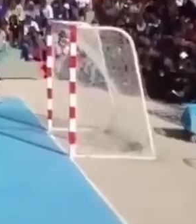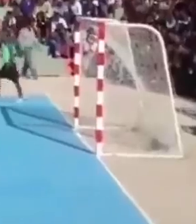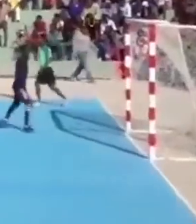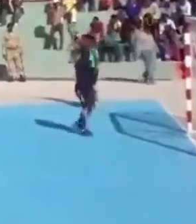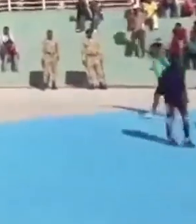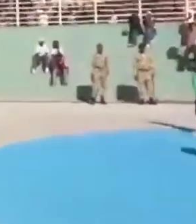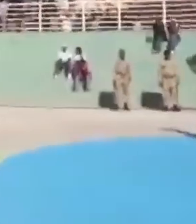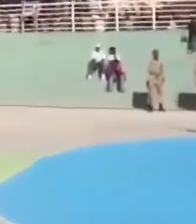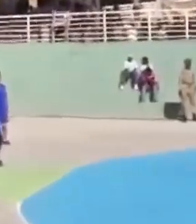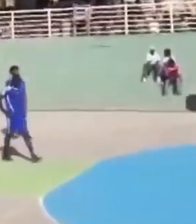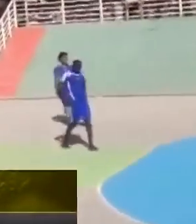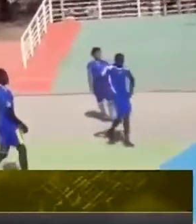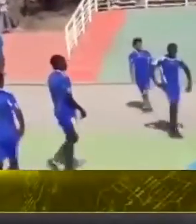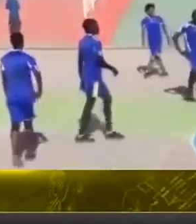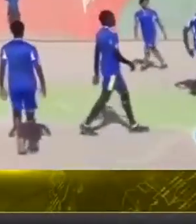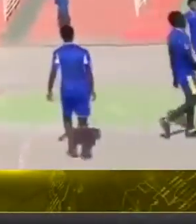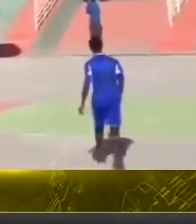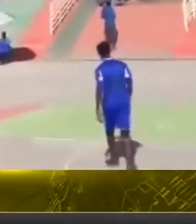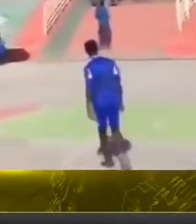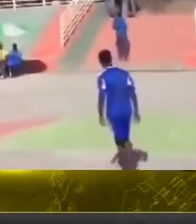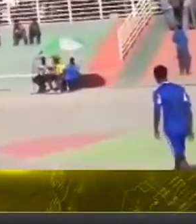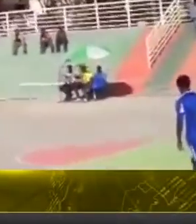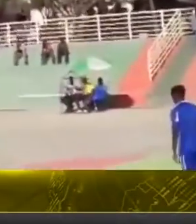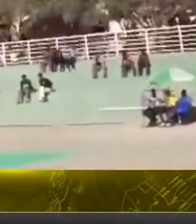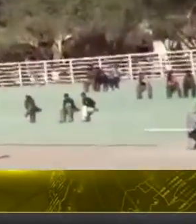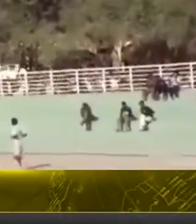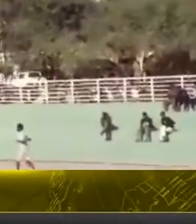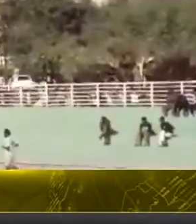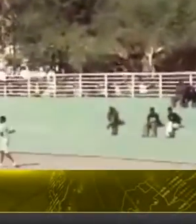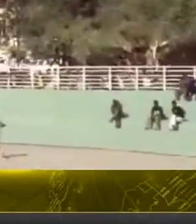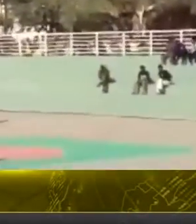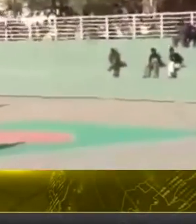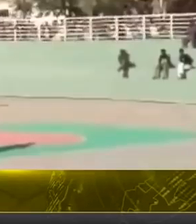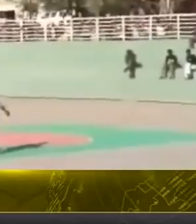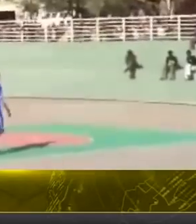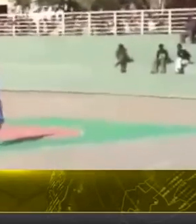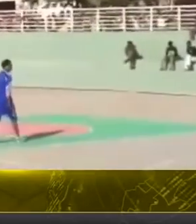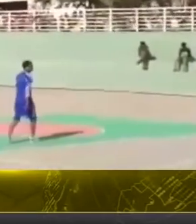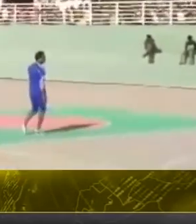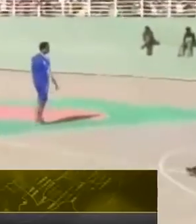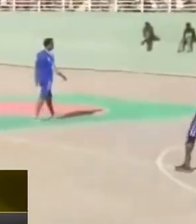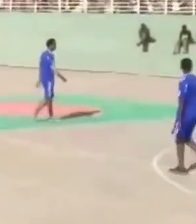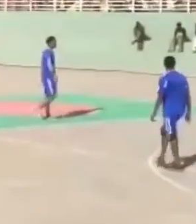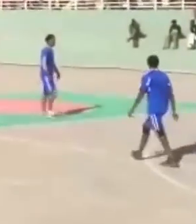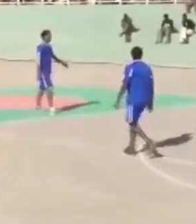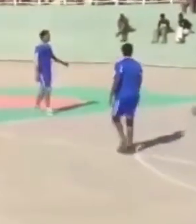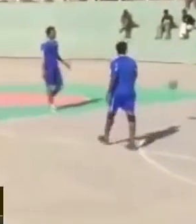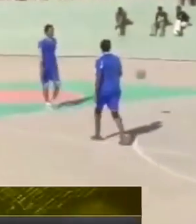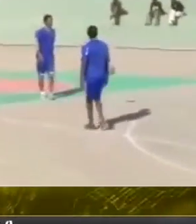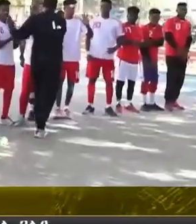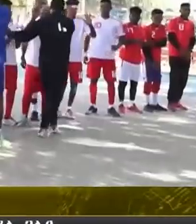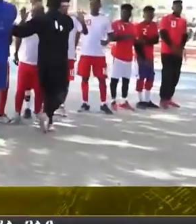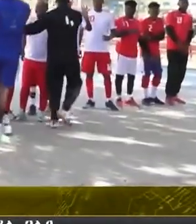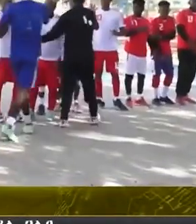ካብ ሓፈሻ ካልኣይ ብርኪ ቤት ትምህርቲ ሃፀ ዮሃንስ ኢሉ እውን ሜዳ ባሎን ዝጀመረ ጉዕዞ ሂወት ኩዕሰይድ ንኣማኑኤል ስዩም ኣብዝሓ ዝበፅሕዎ ዘሎ ደረጃ ኣቐሚፅዎ